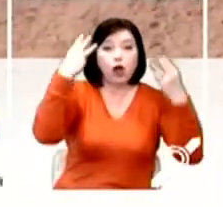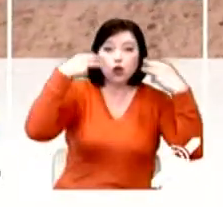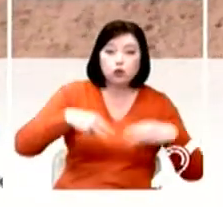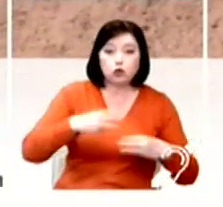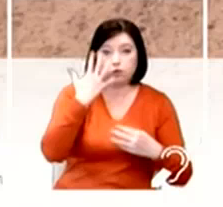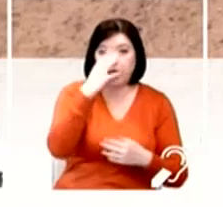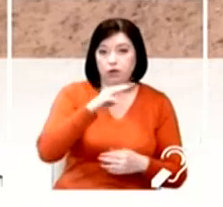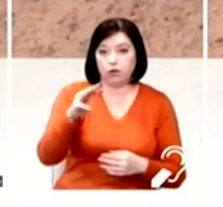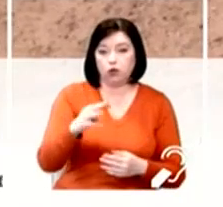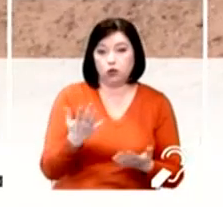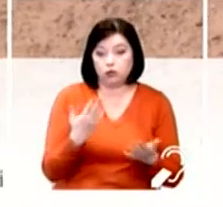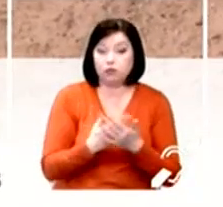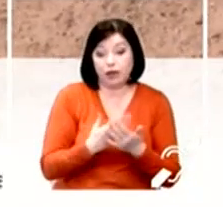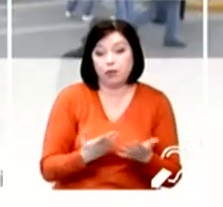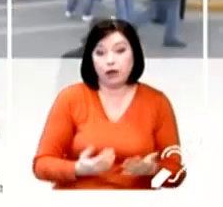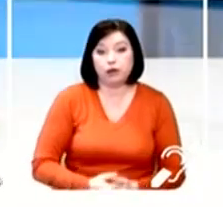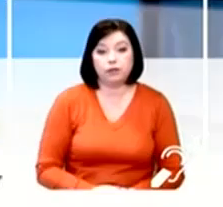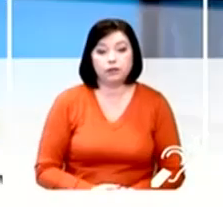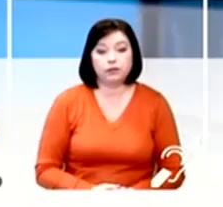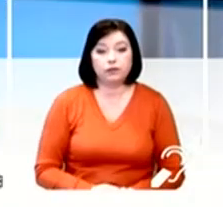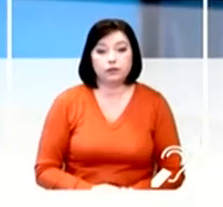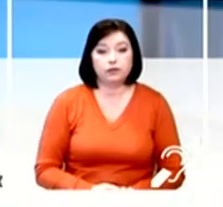câte 5 minute.